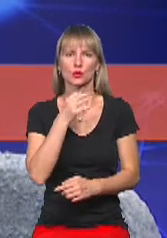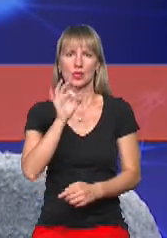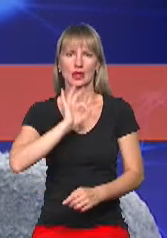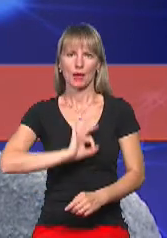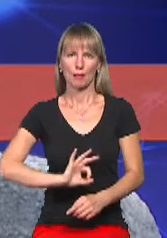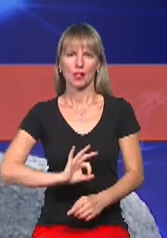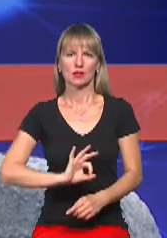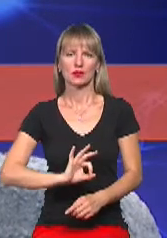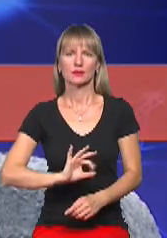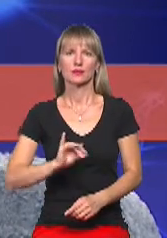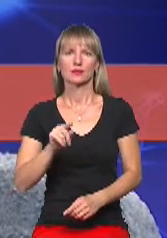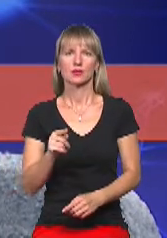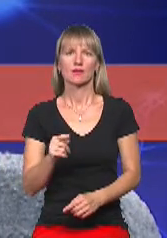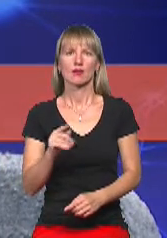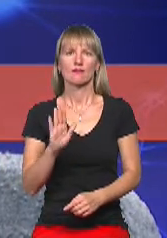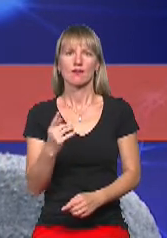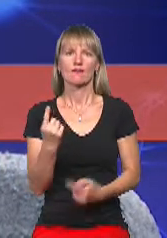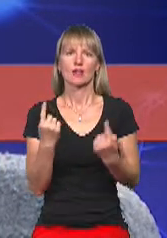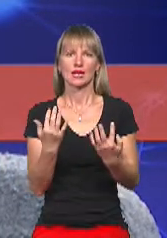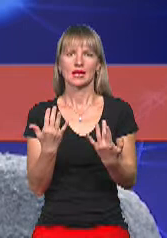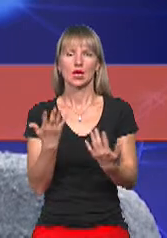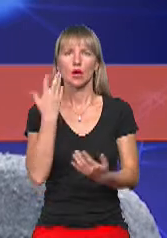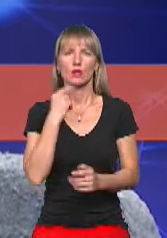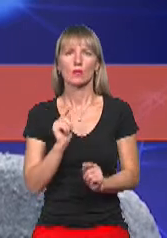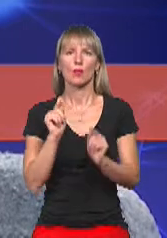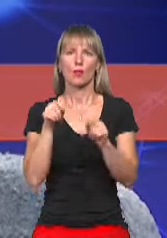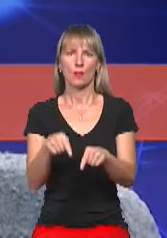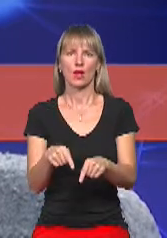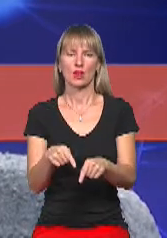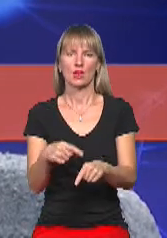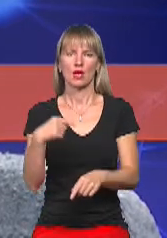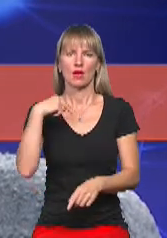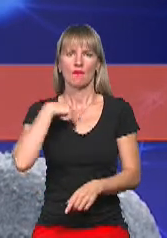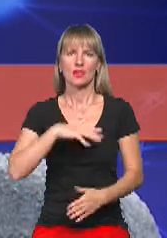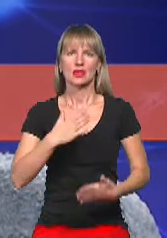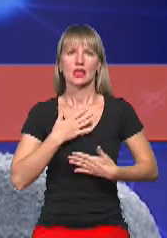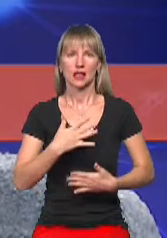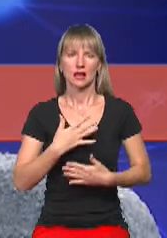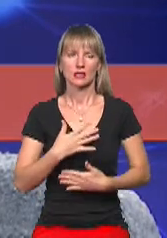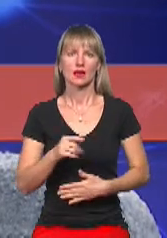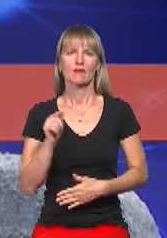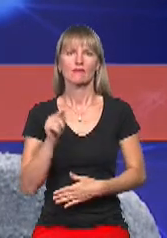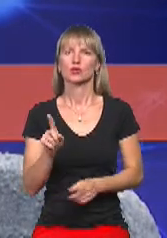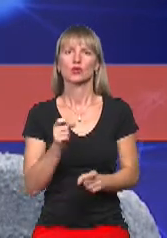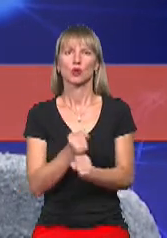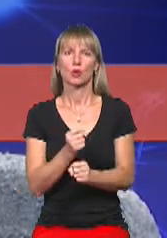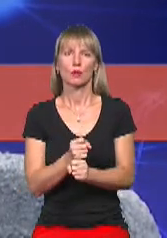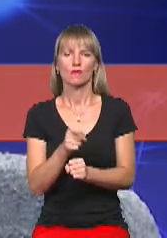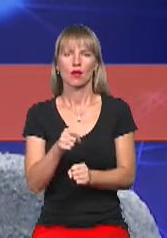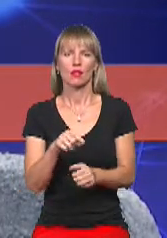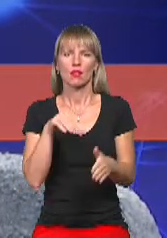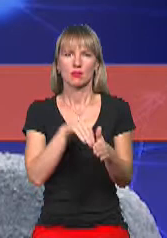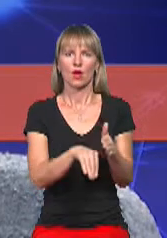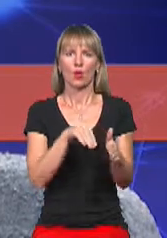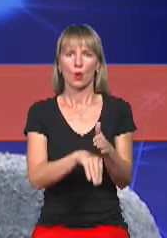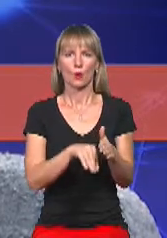таблетка, і вона в великій кількості, коли попадає в органи дихання, да, вона, що вона робить? Вона накопичується